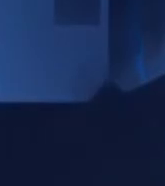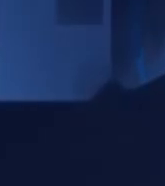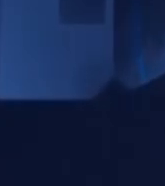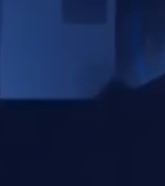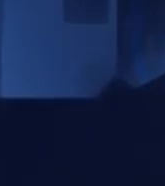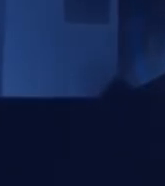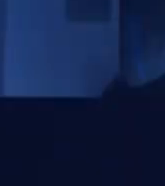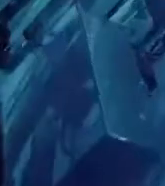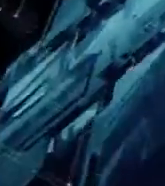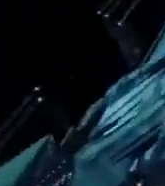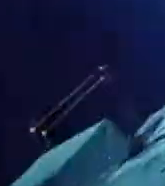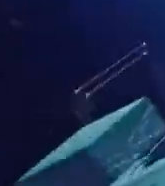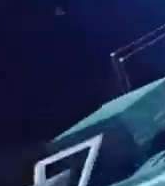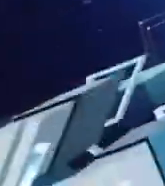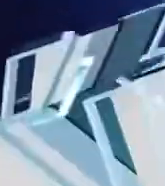арнасы.